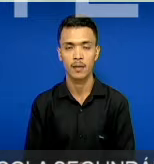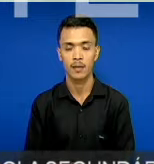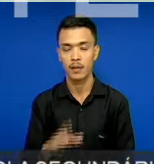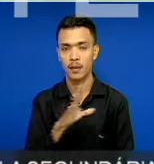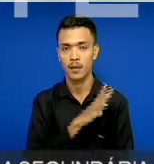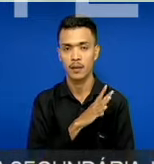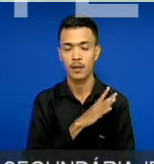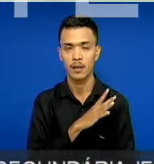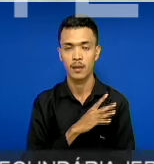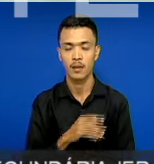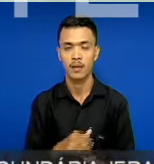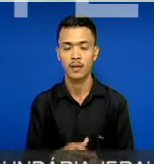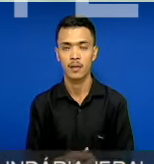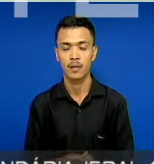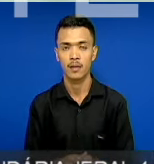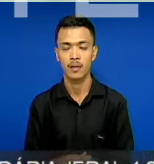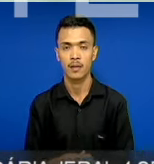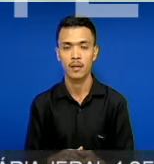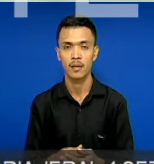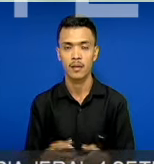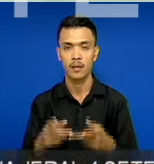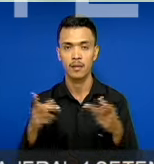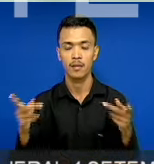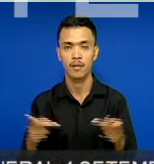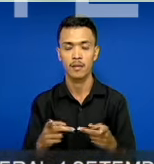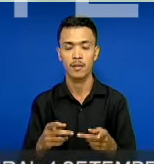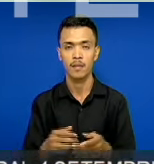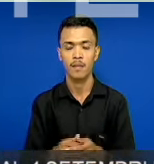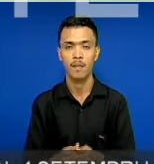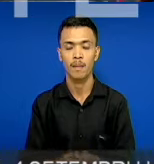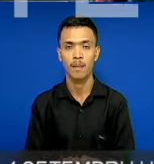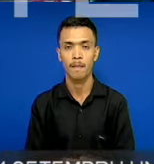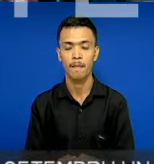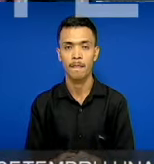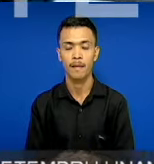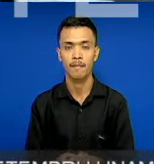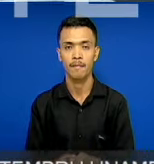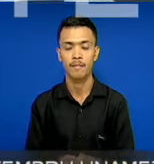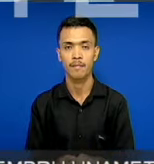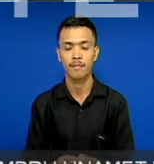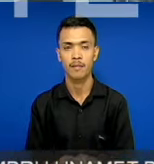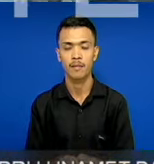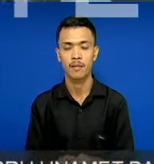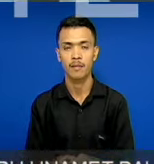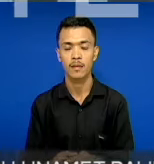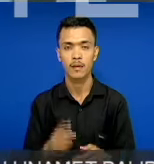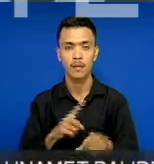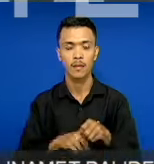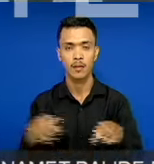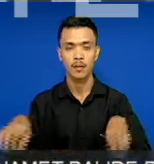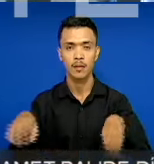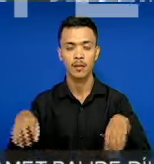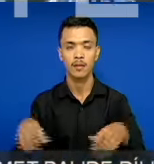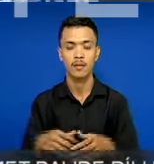hing biskos. Da tamba biskos fotiker si akanunu mamai. Antau ngi ada lan se macet itu tamba. Ora servisu kala, ora si macet,